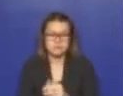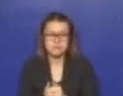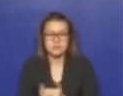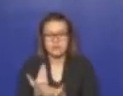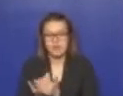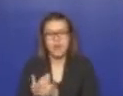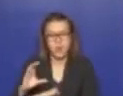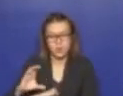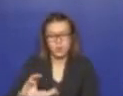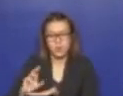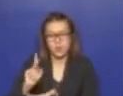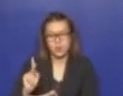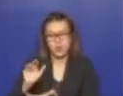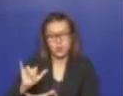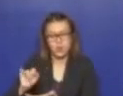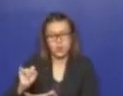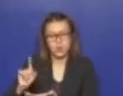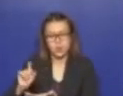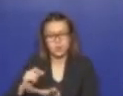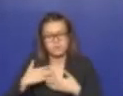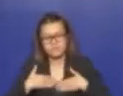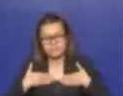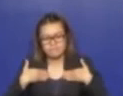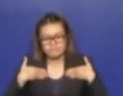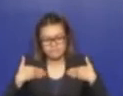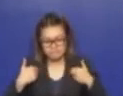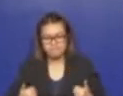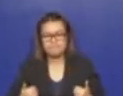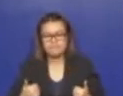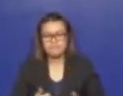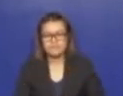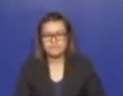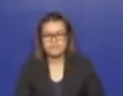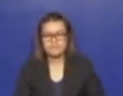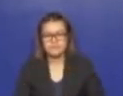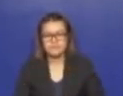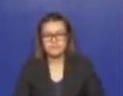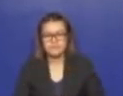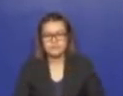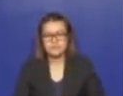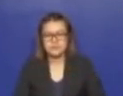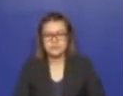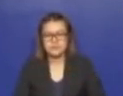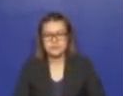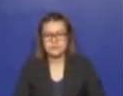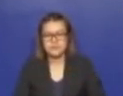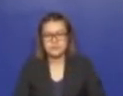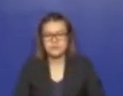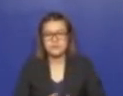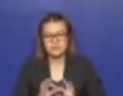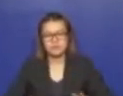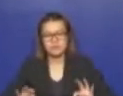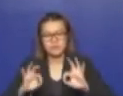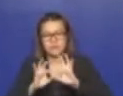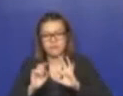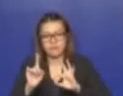กยศ.ด้วยความสุขสร้างความ ข้าใจที่สำคัญ